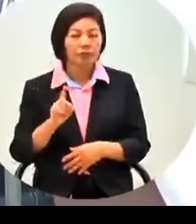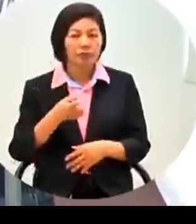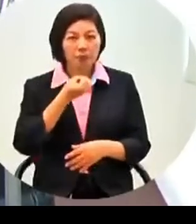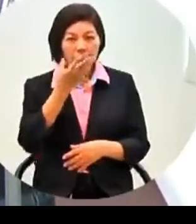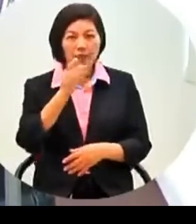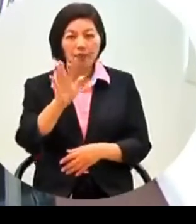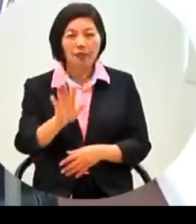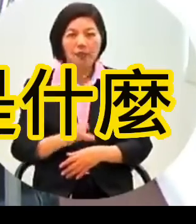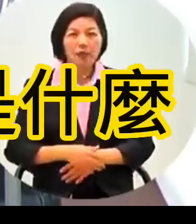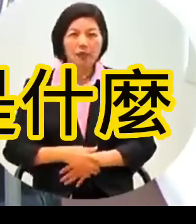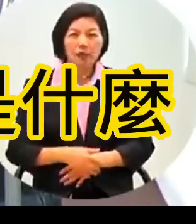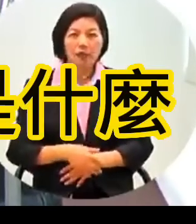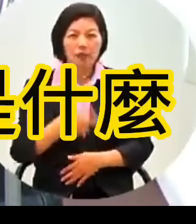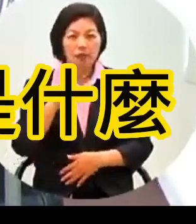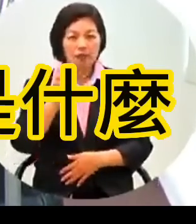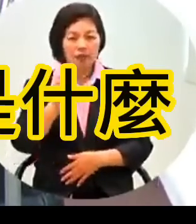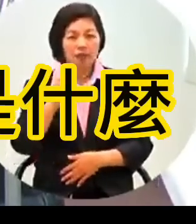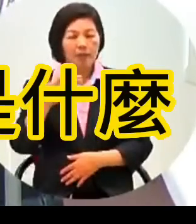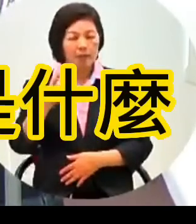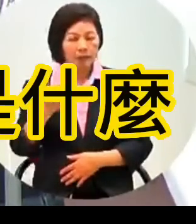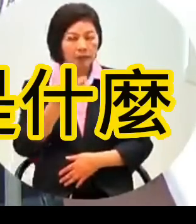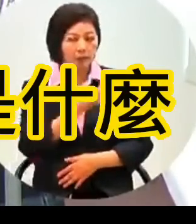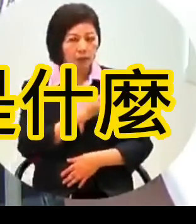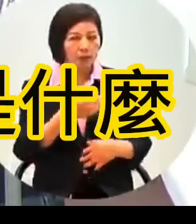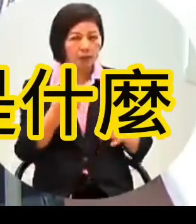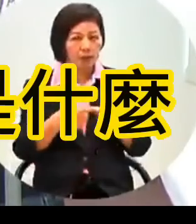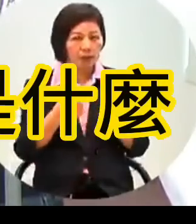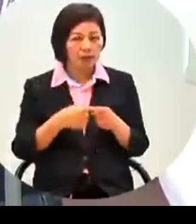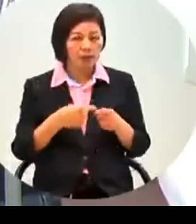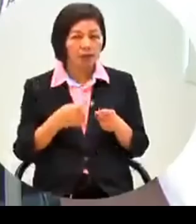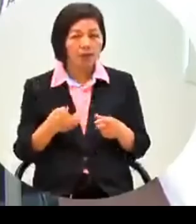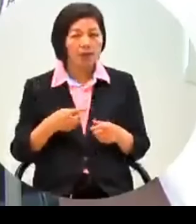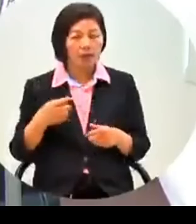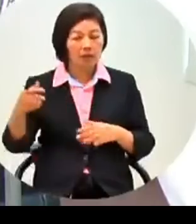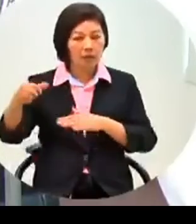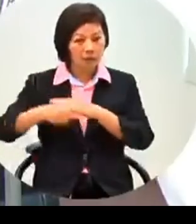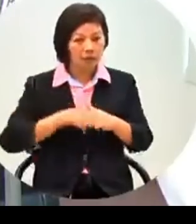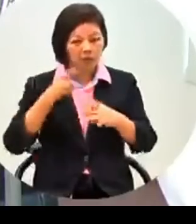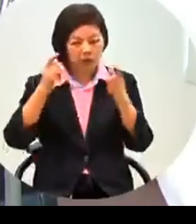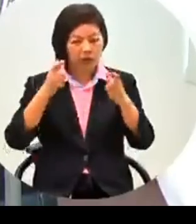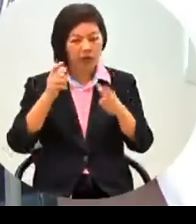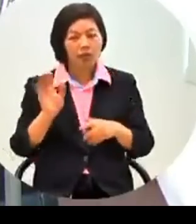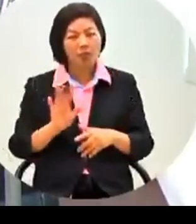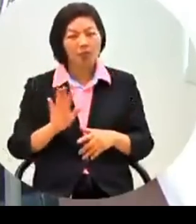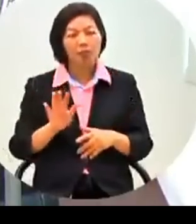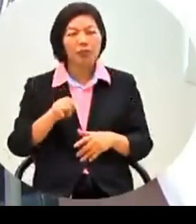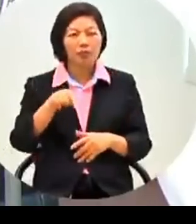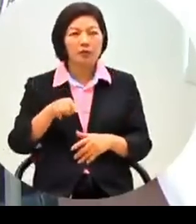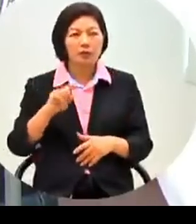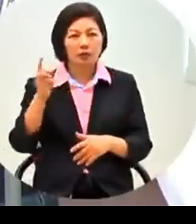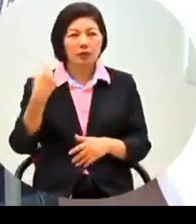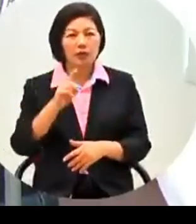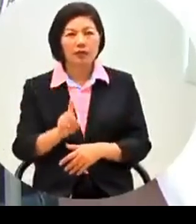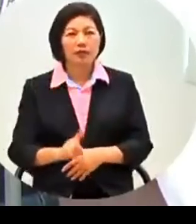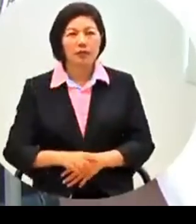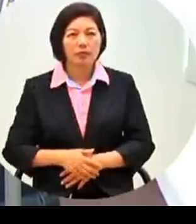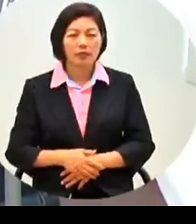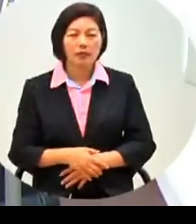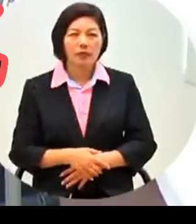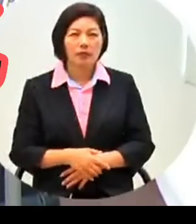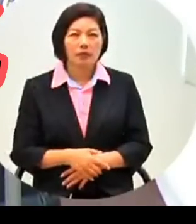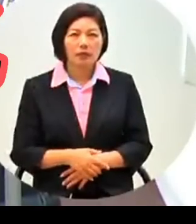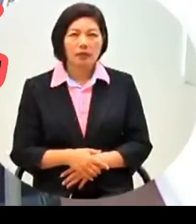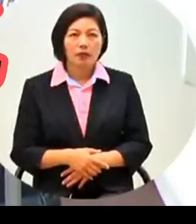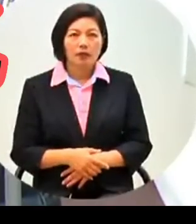请问28奈米不到高雄设厂的主要理由是什么？就你的了解。 市长，请你简单答复。 这个因